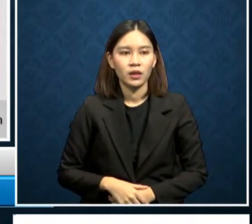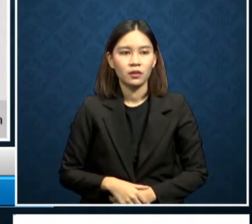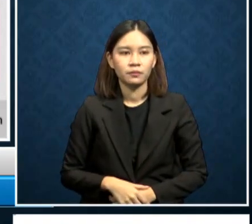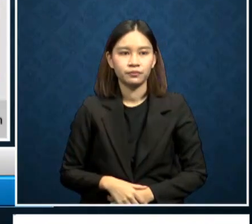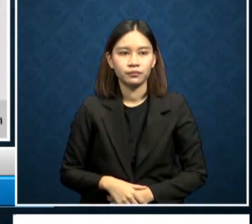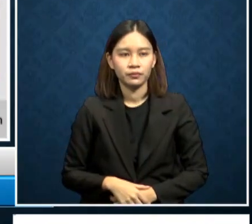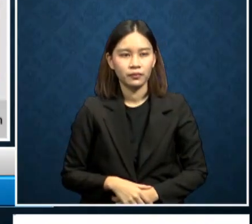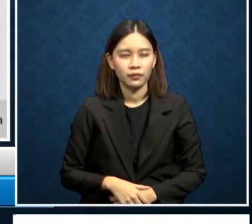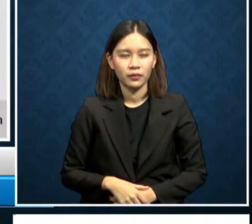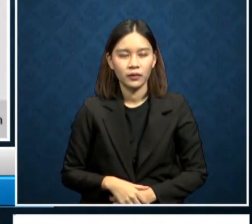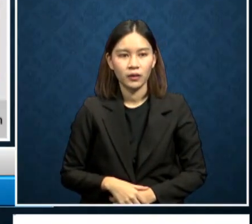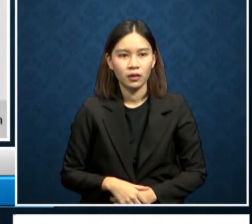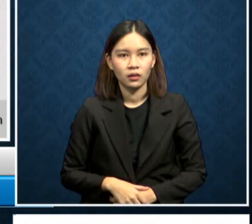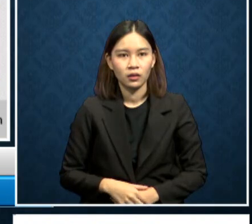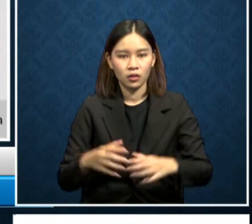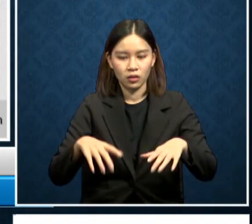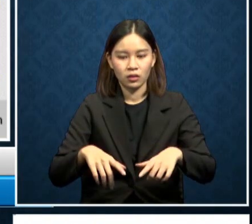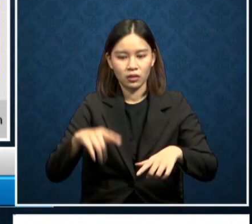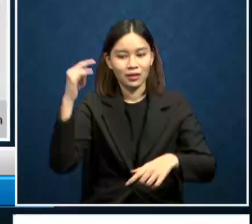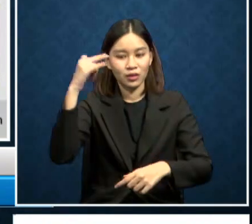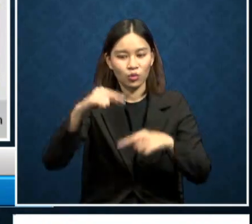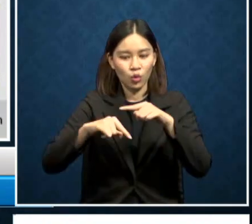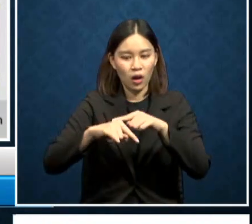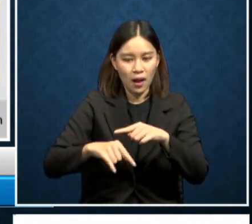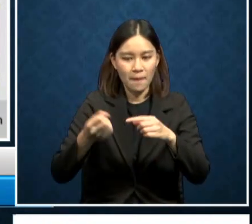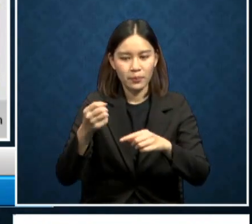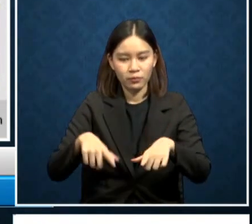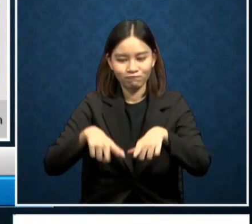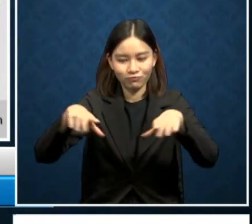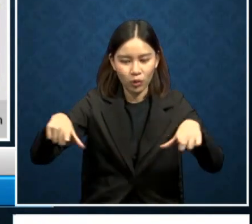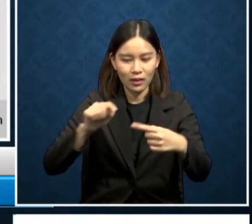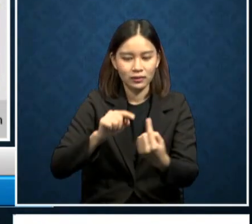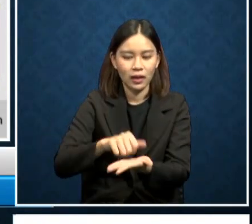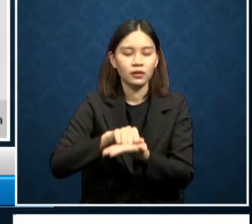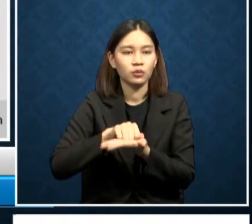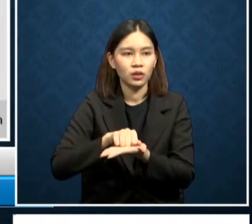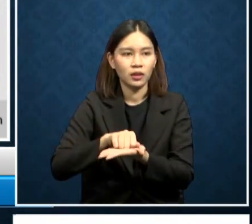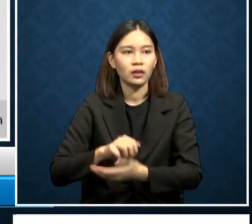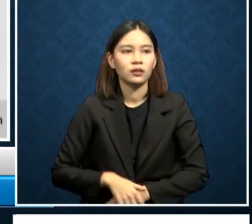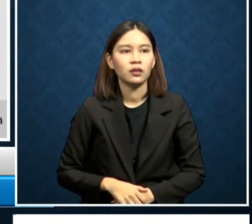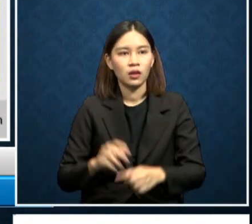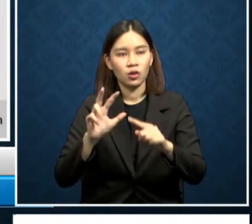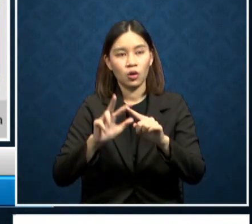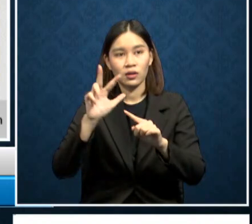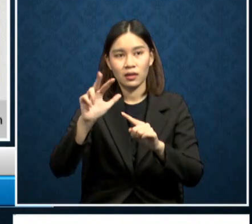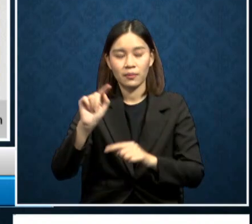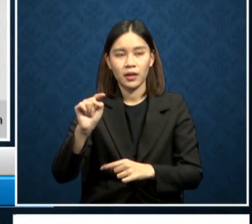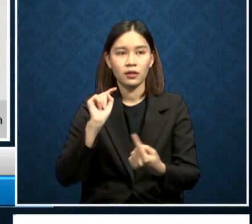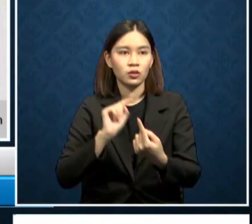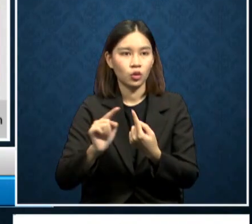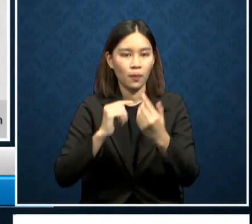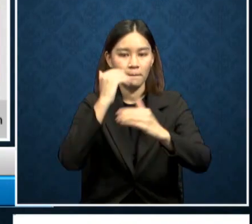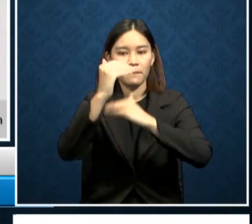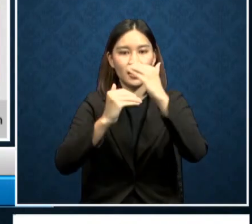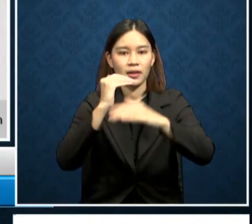ทั้งแบบและความจุของอากาศญาที่ถูกนำมาใช้บริการข้อ 3ในด้านการ